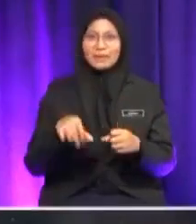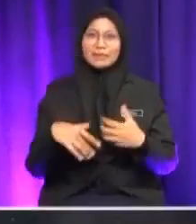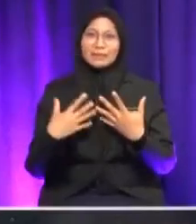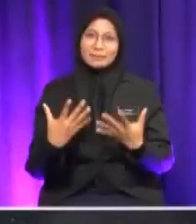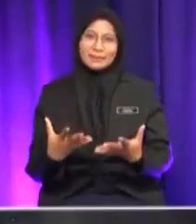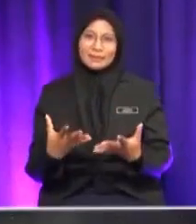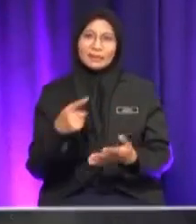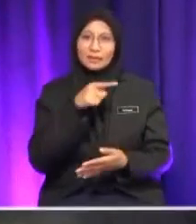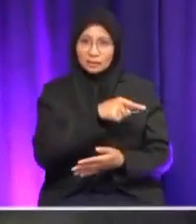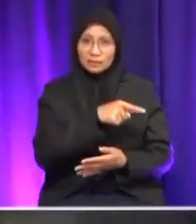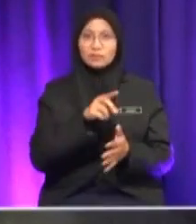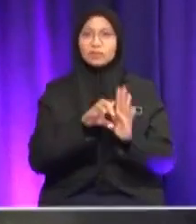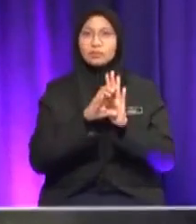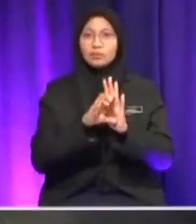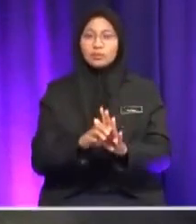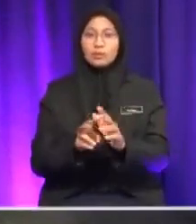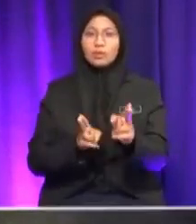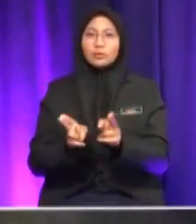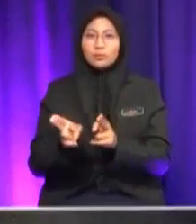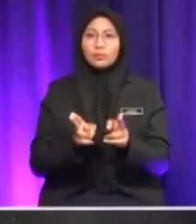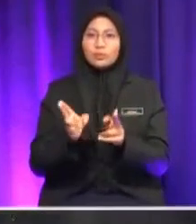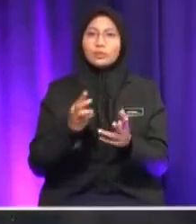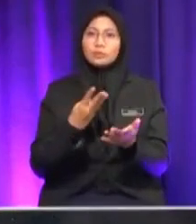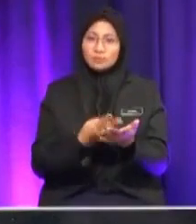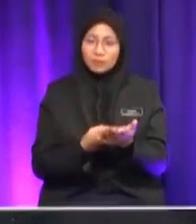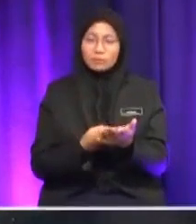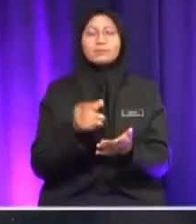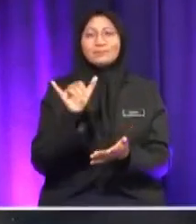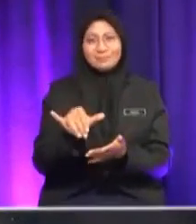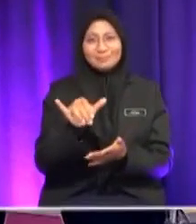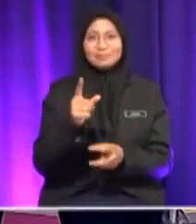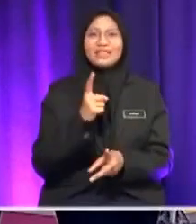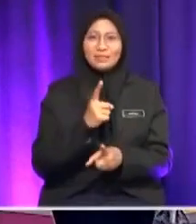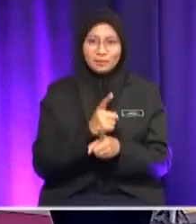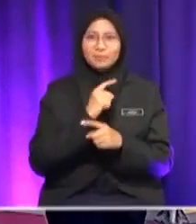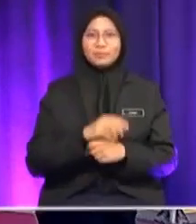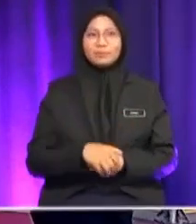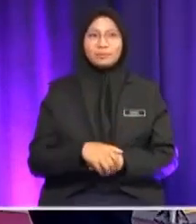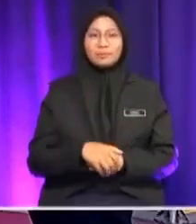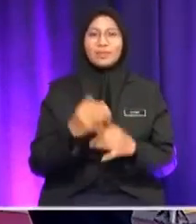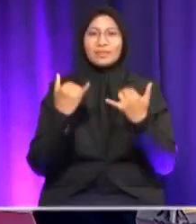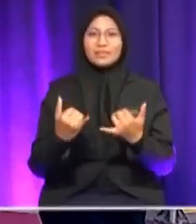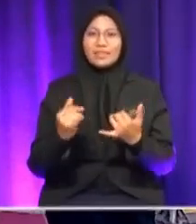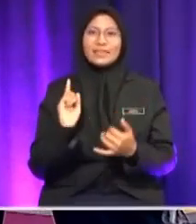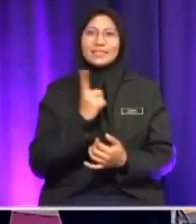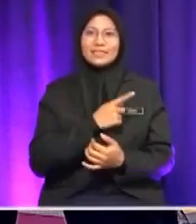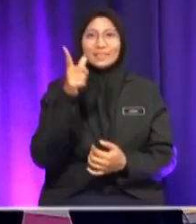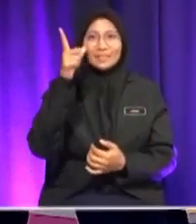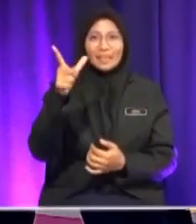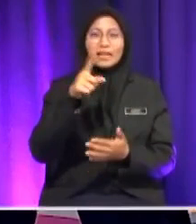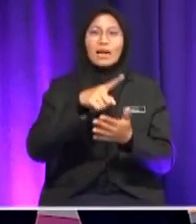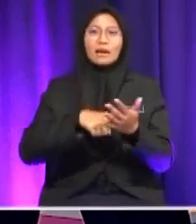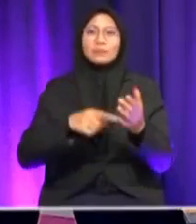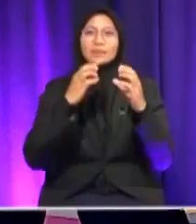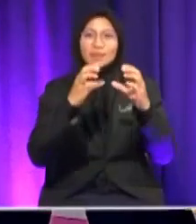ke maksudnya cara menguruskan perbelanjaan? Ya, betul. So, mari kita lihat beberapa cara lain selain